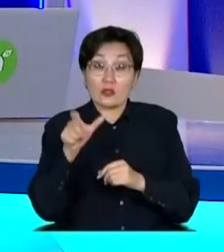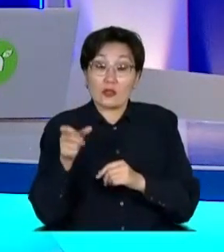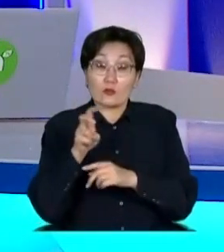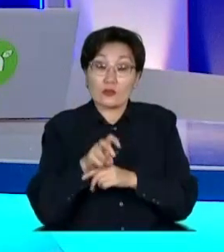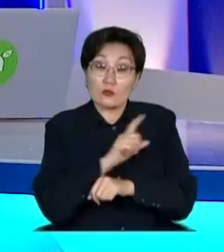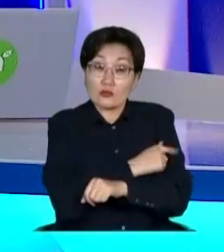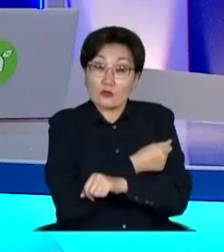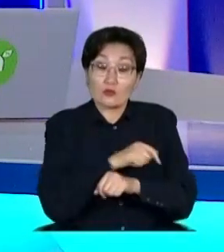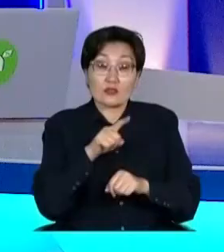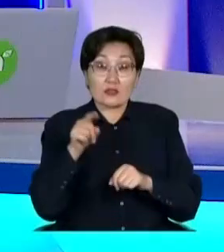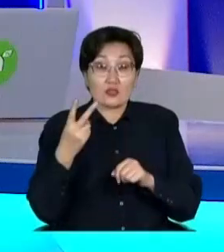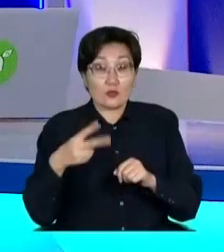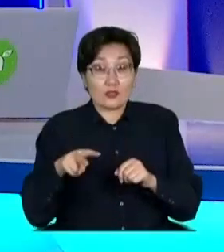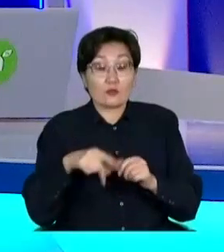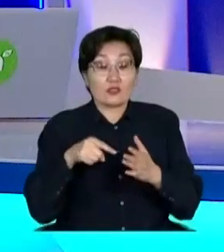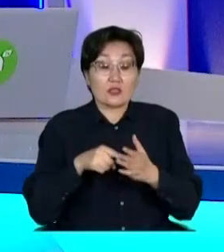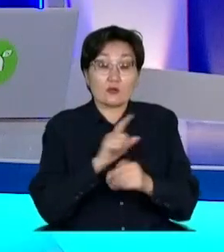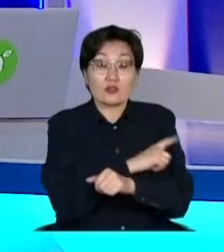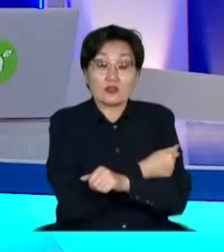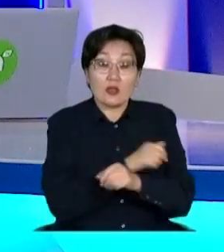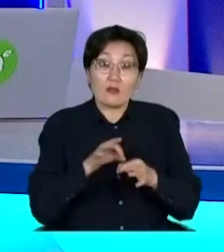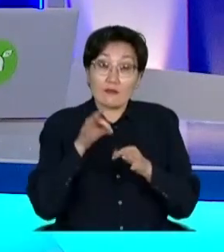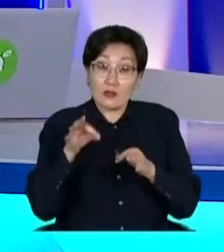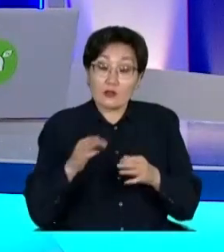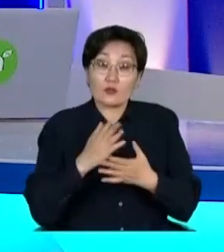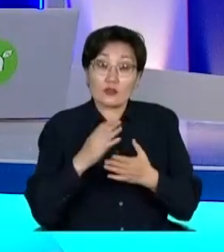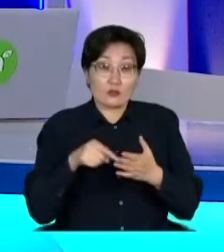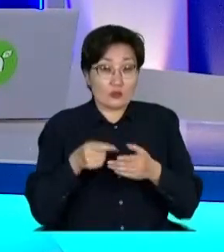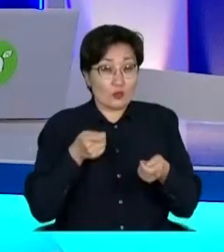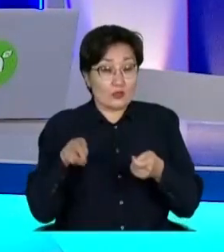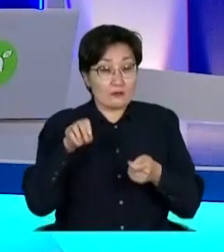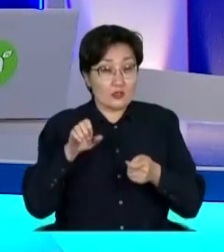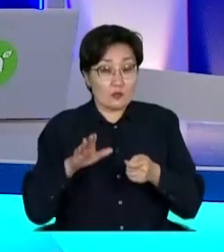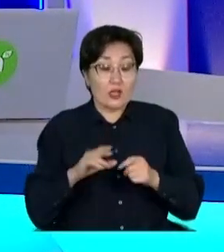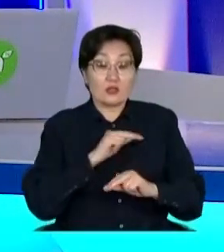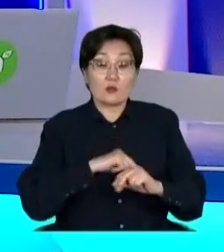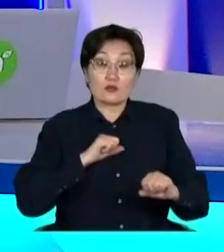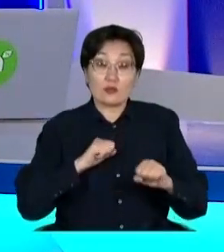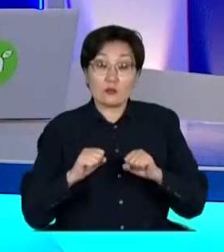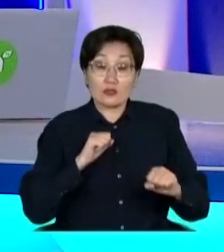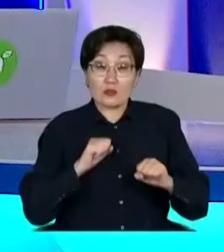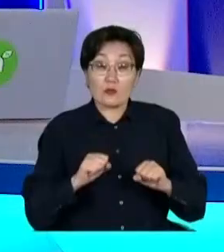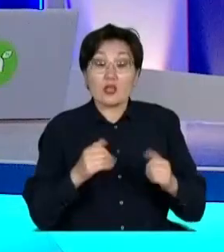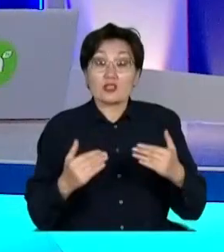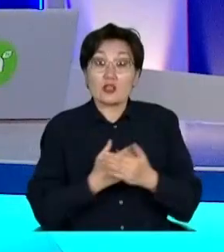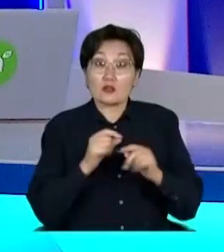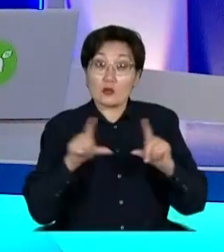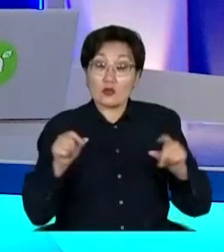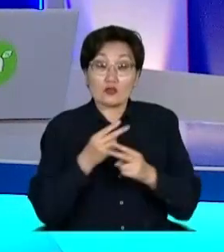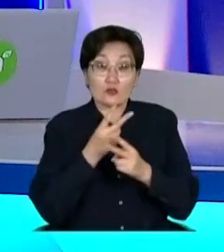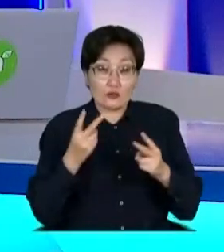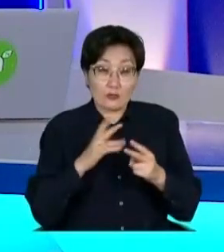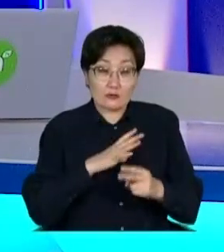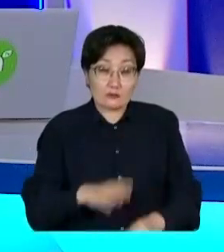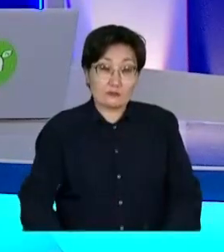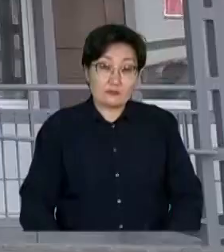медициналық мекеме нөмірі 20-шы қалалық емхананың филиалы. Қала әкімі Ерболат Досаев жұмыс сапары барысында жаңа нысанның жұмысымен танысып